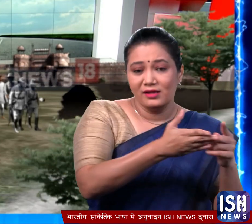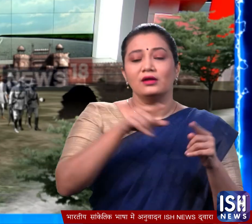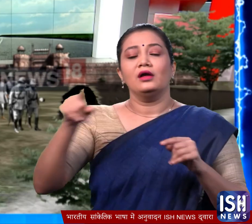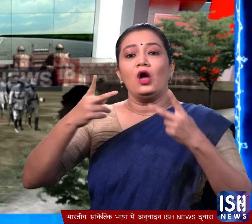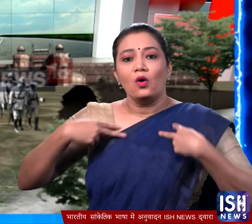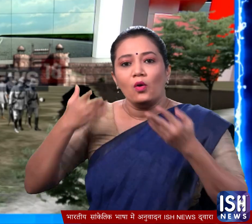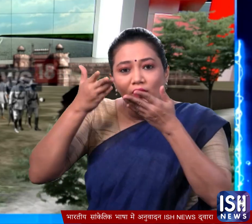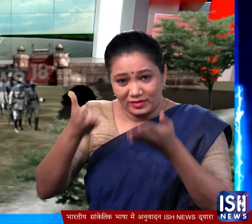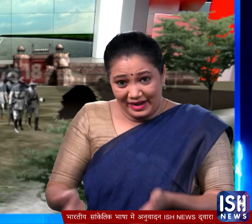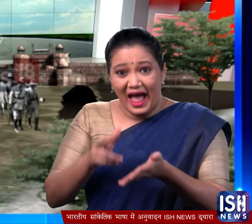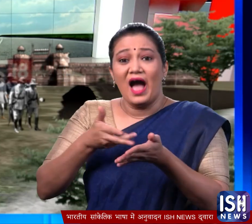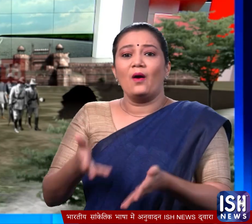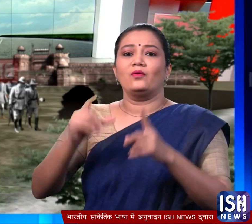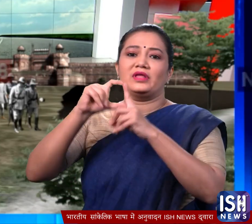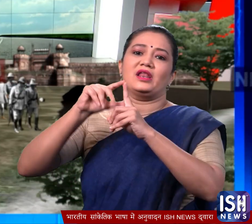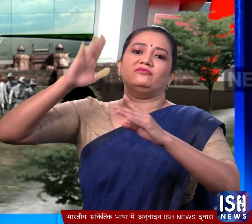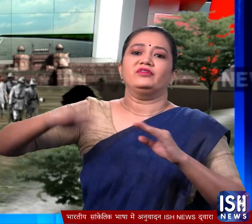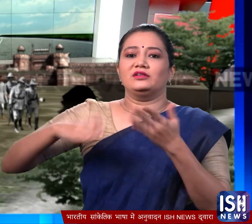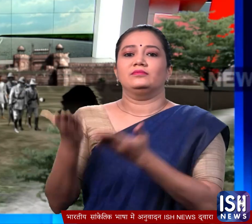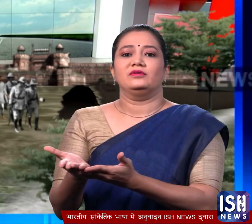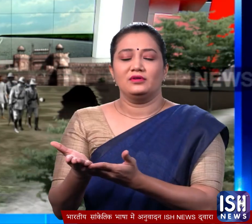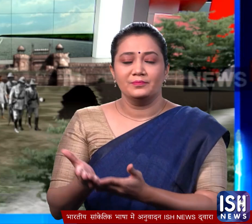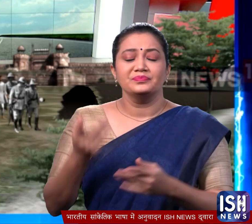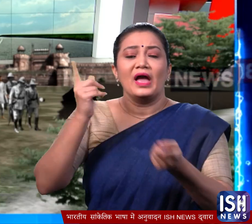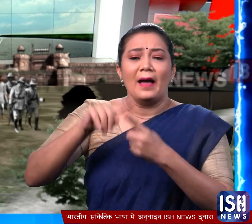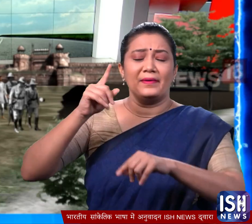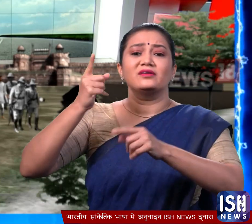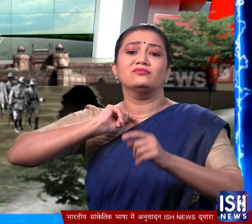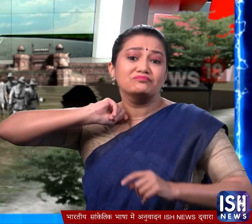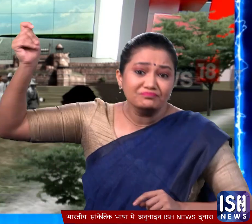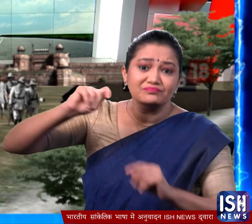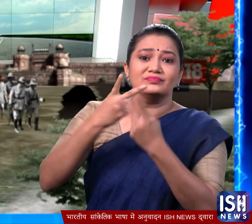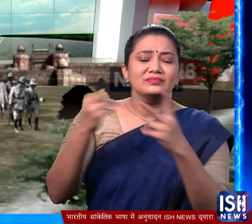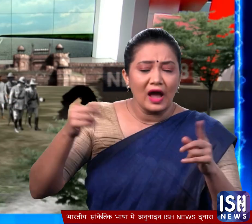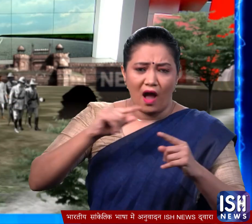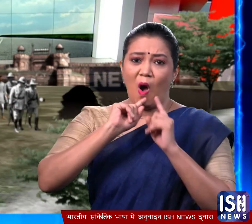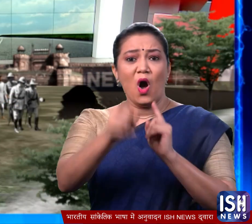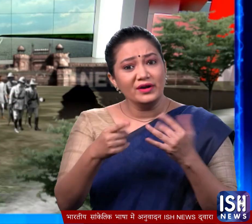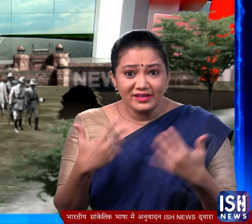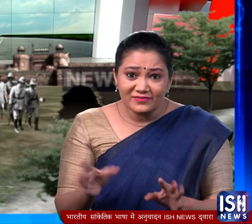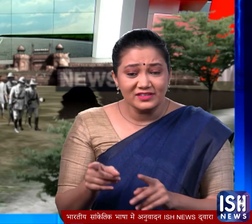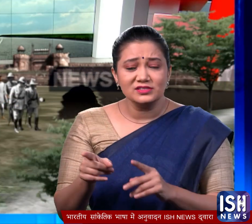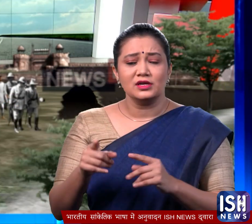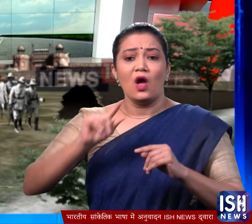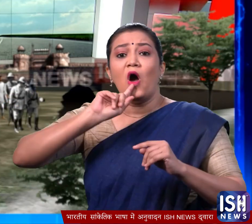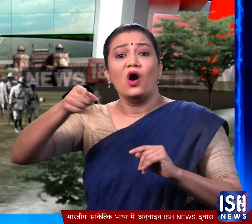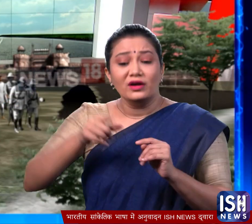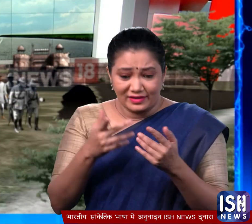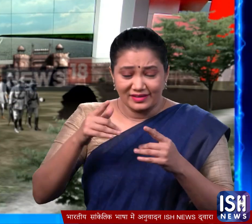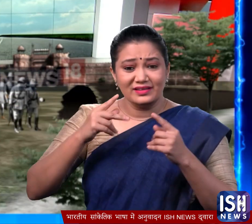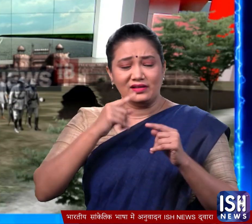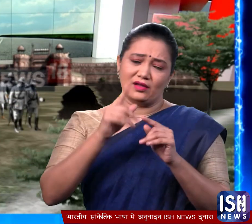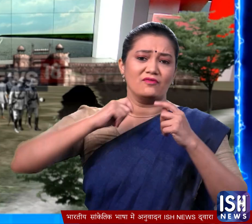अदालत थी आज का दिल्ली विधानसभा का भवन। अगर अदालत ने किसी को फांसी की सजा सुना दी तो फांसी घर